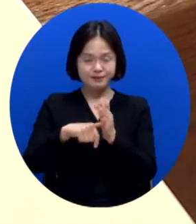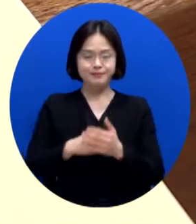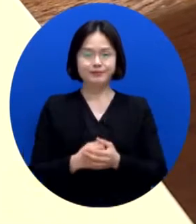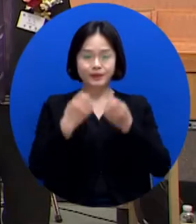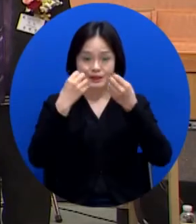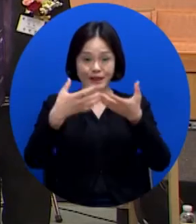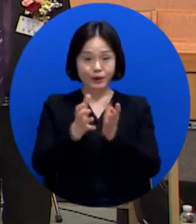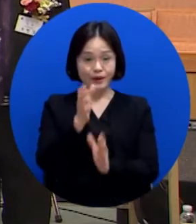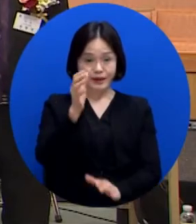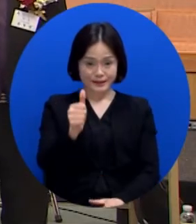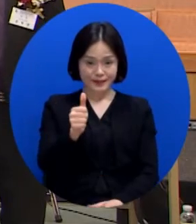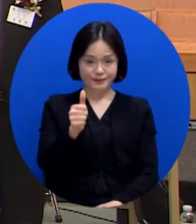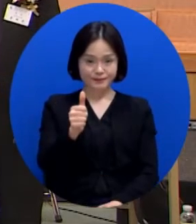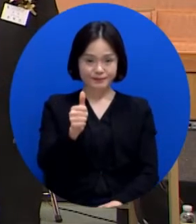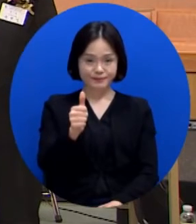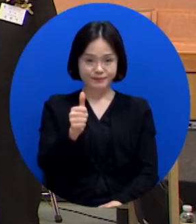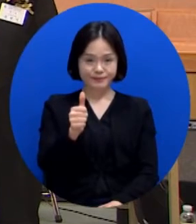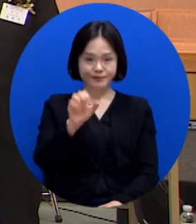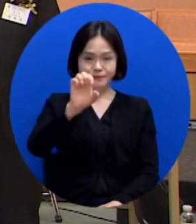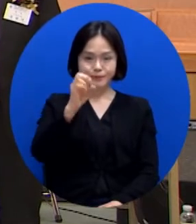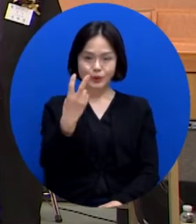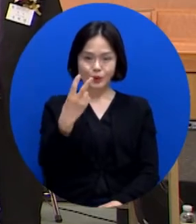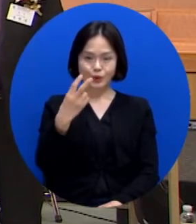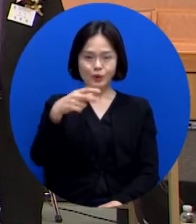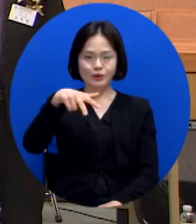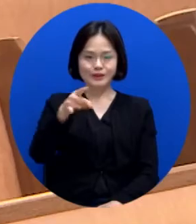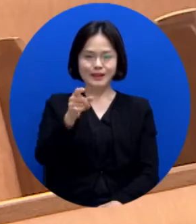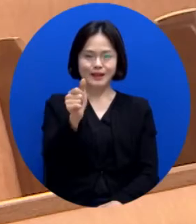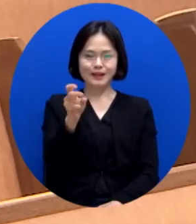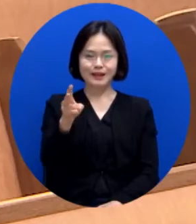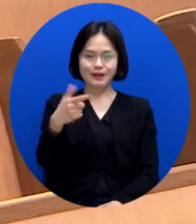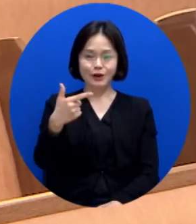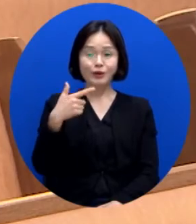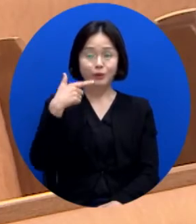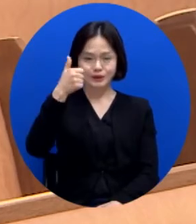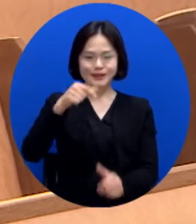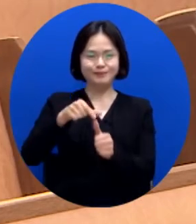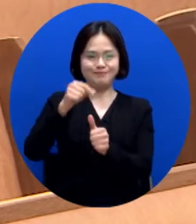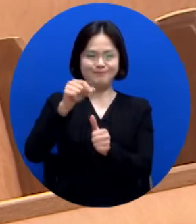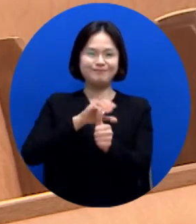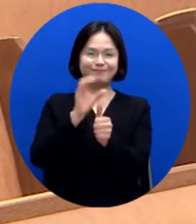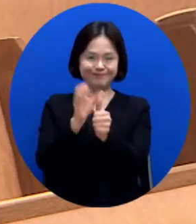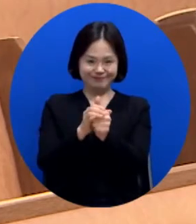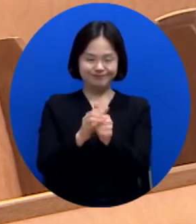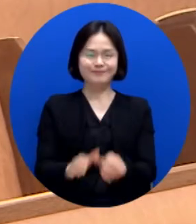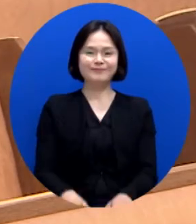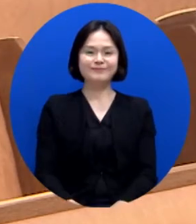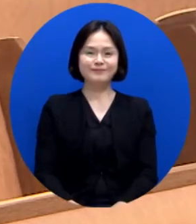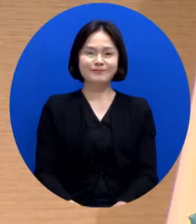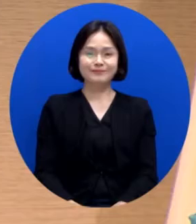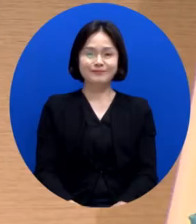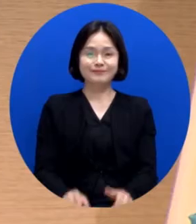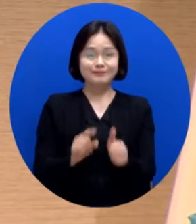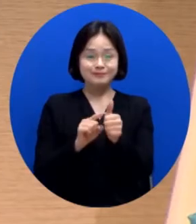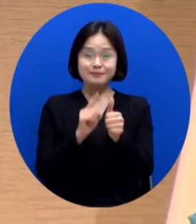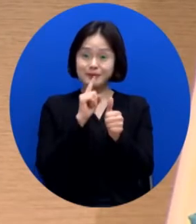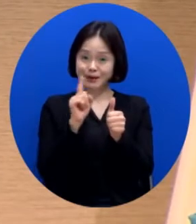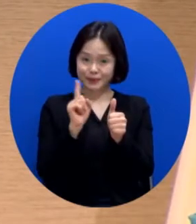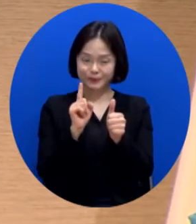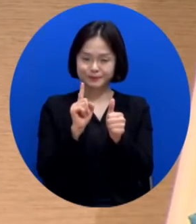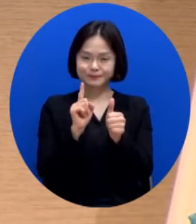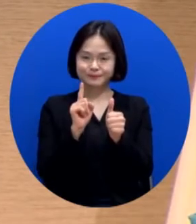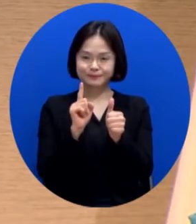경북지방회장에 동안동 성결교회 표재현 목사를 선출했습니다. 신임 경북지방회장 표재현 목사는 인사말을